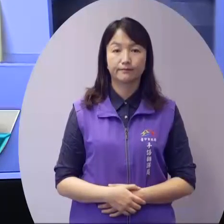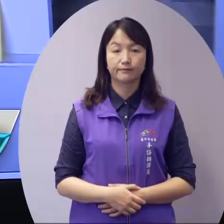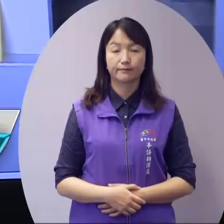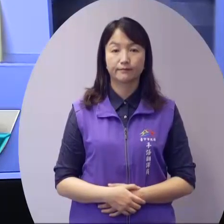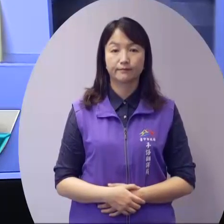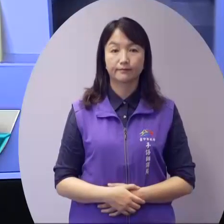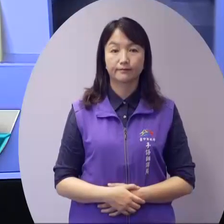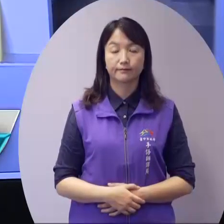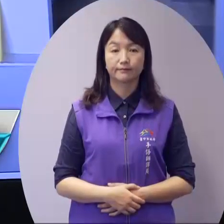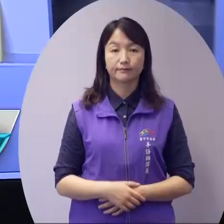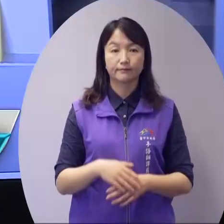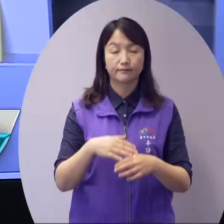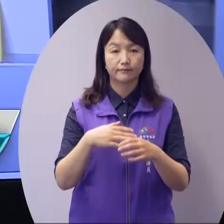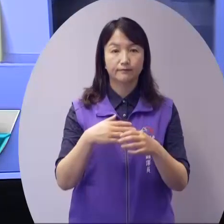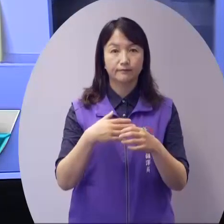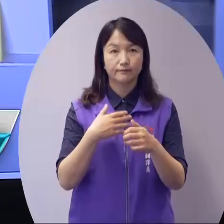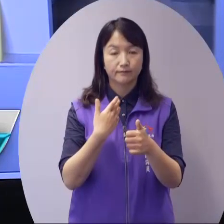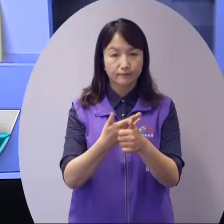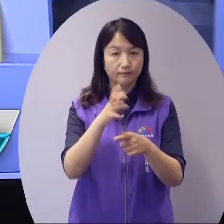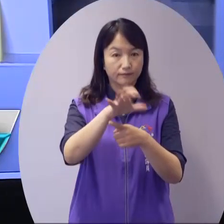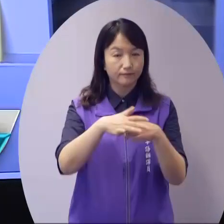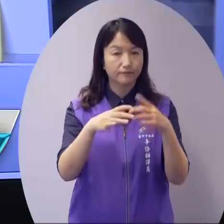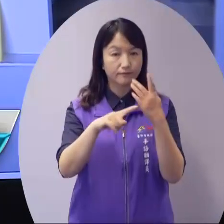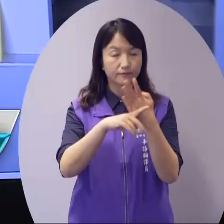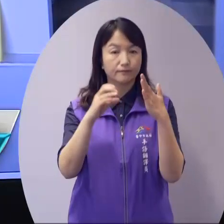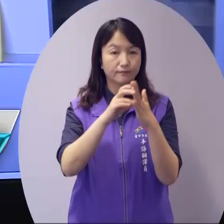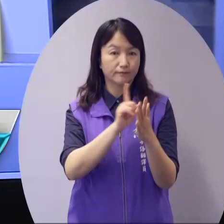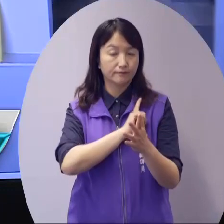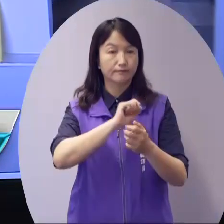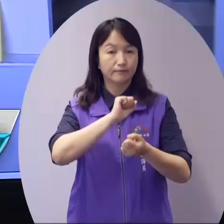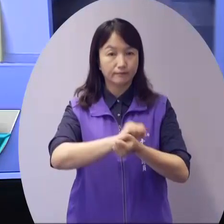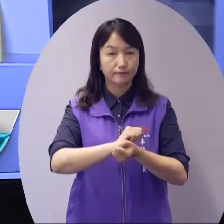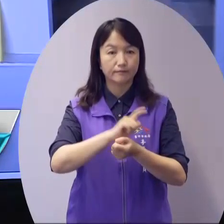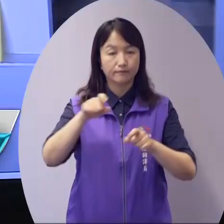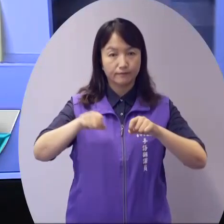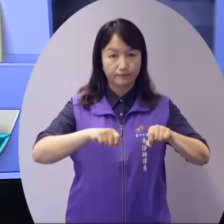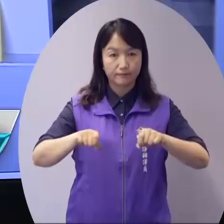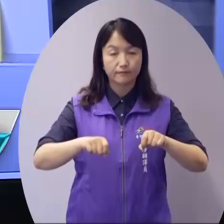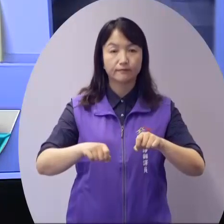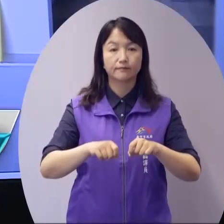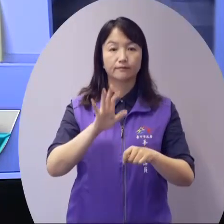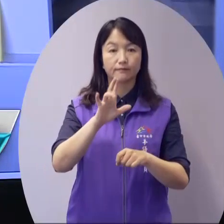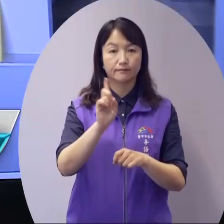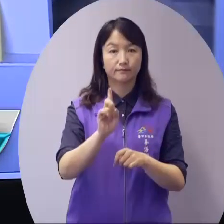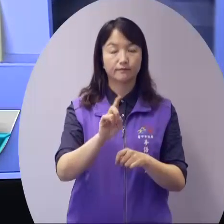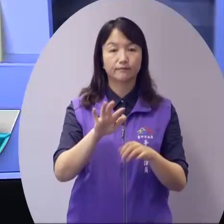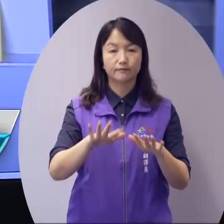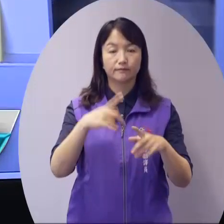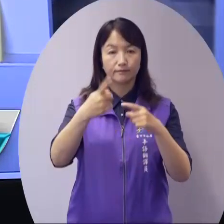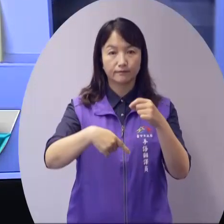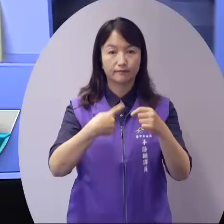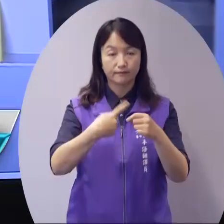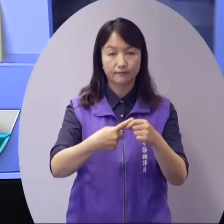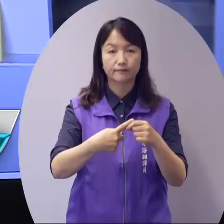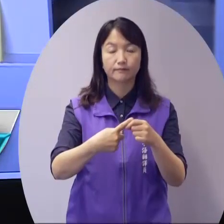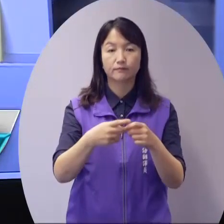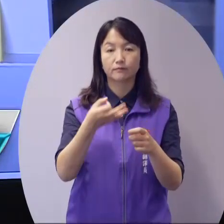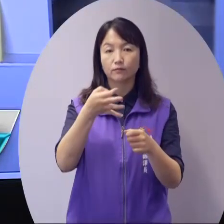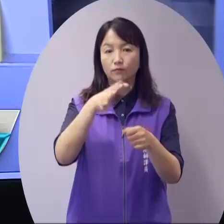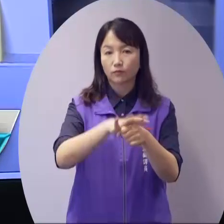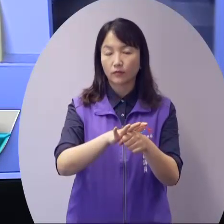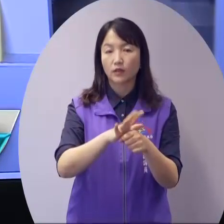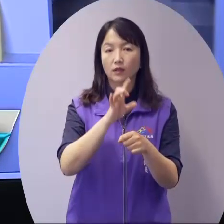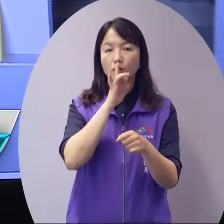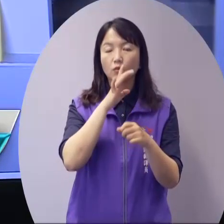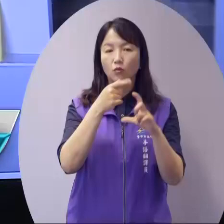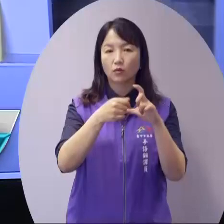那由我们农业局主办的补助计划，本年度呢，补助了台